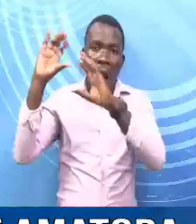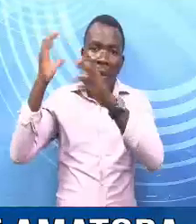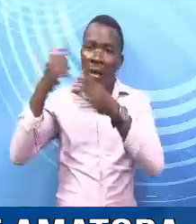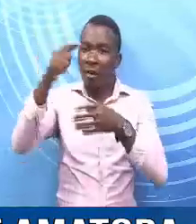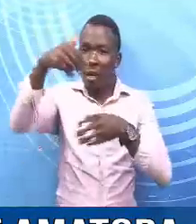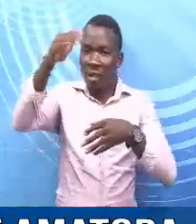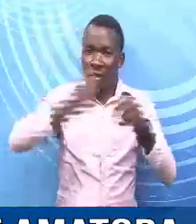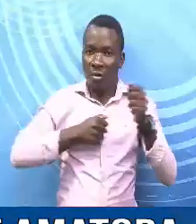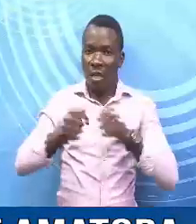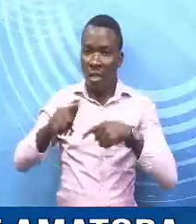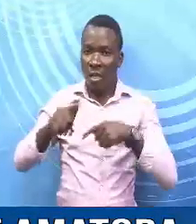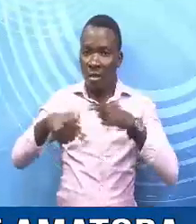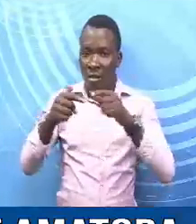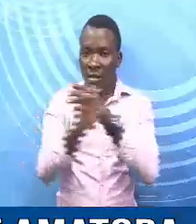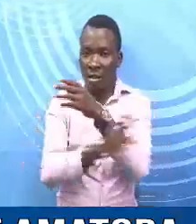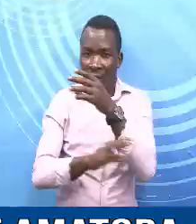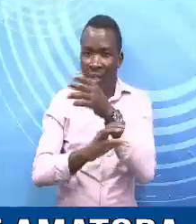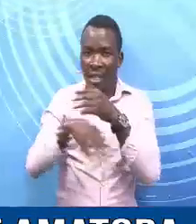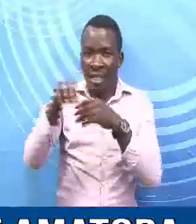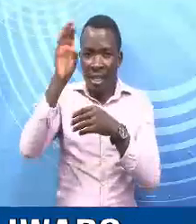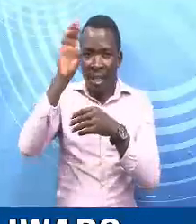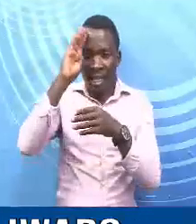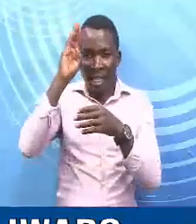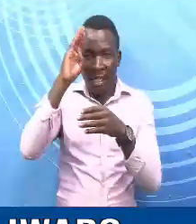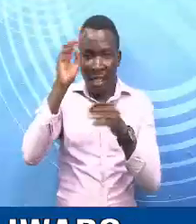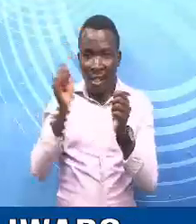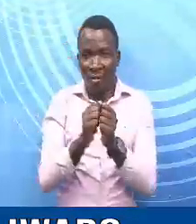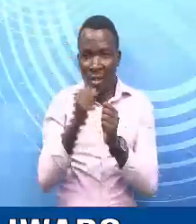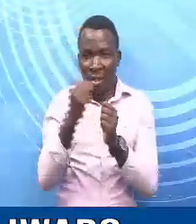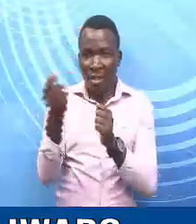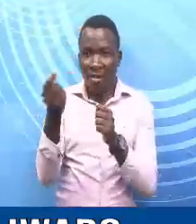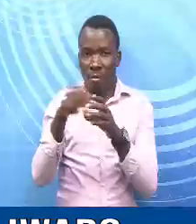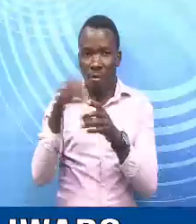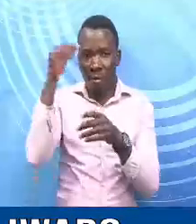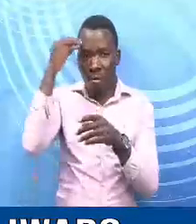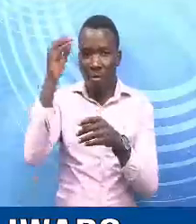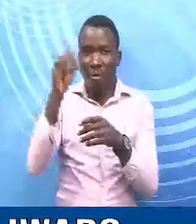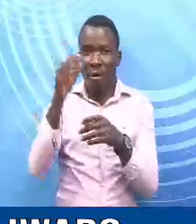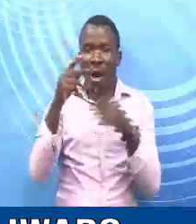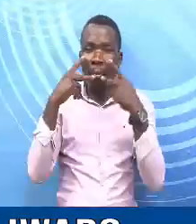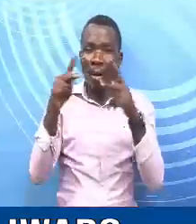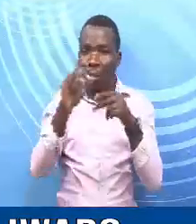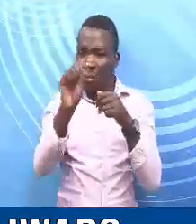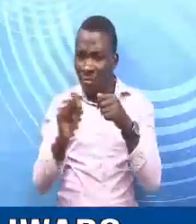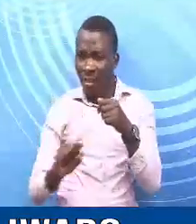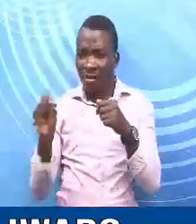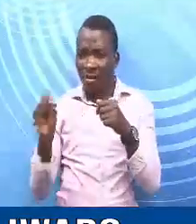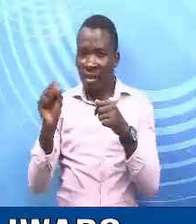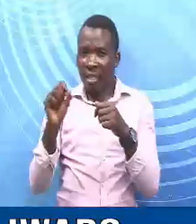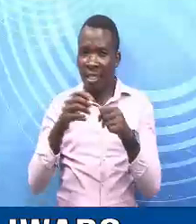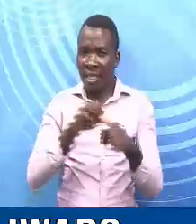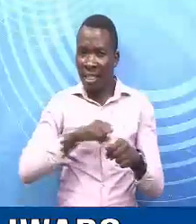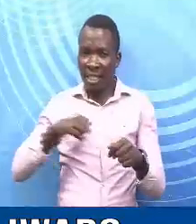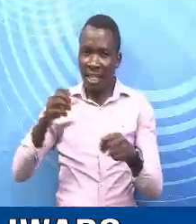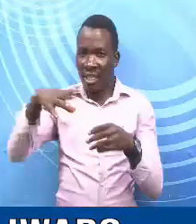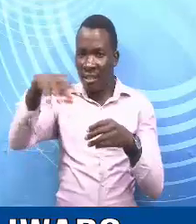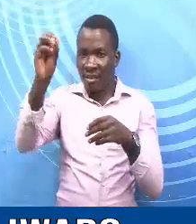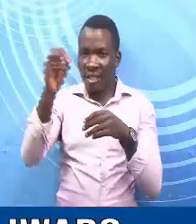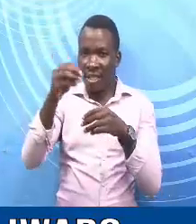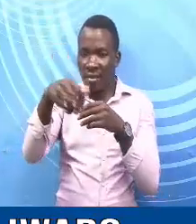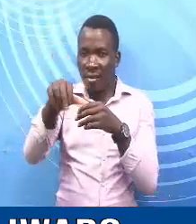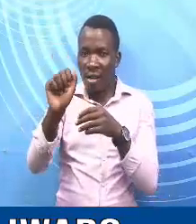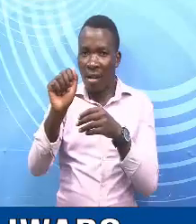cya Ethiopia. Ingabo 15 zo muri Ethiopia ziri mu butumwa bw'amahoro muri Sudani y'Epfo zanze gusubira iwabo mu ntara ya Tigray